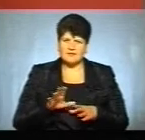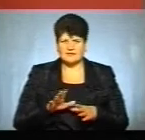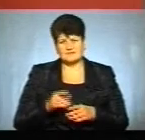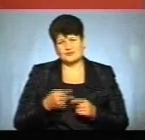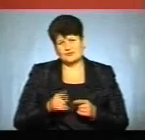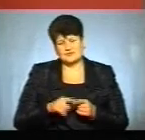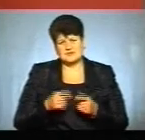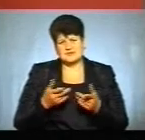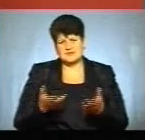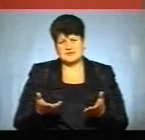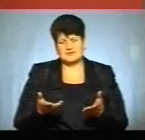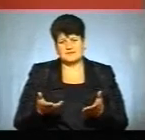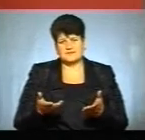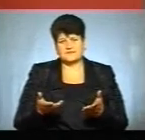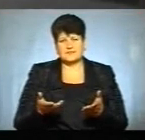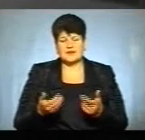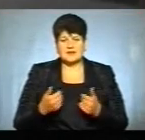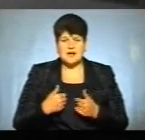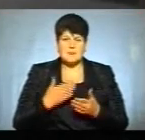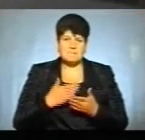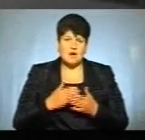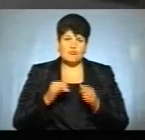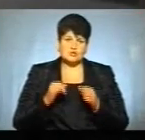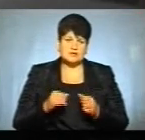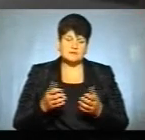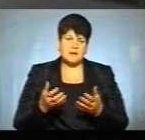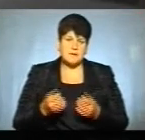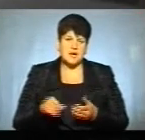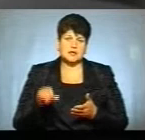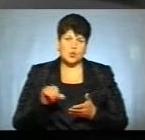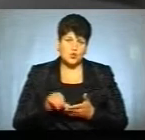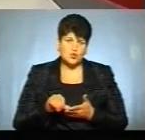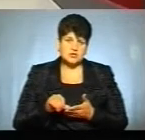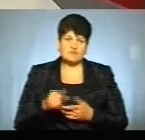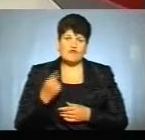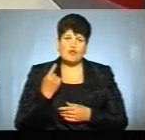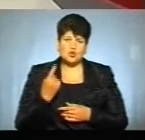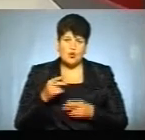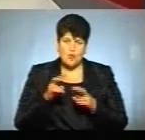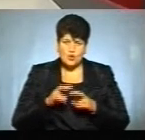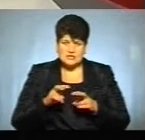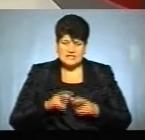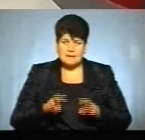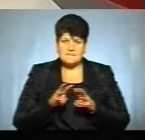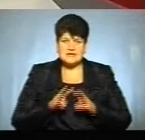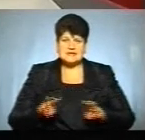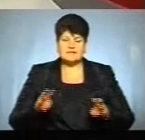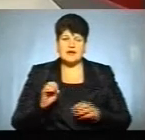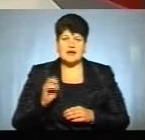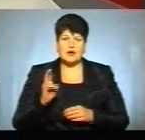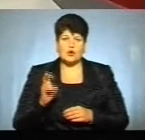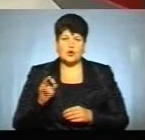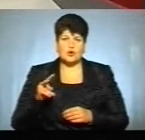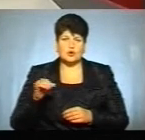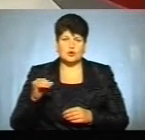просто до того. Я мав таку можливість брати участь в одному розслідуванні Міністерства екології за